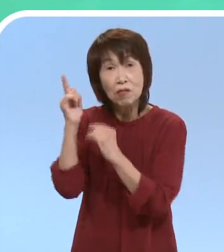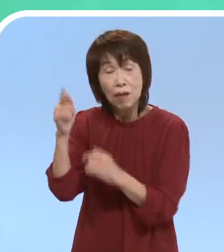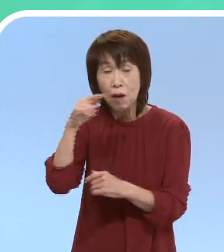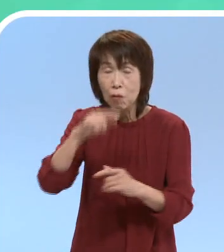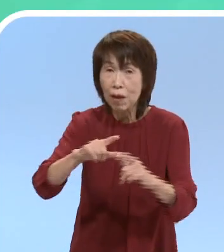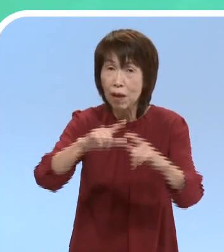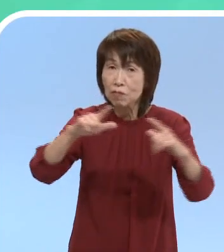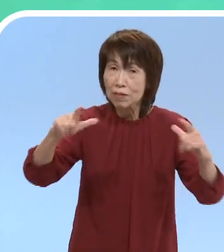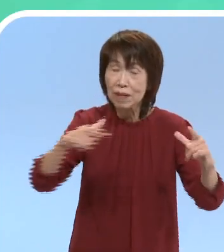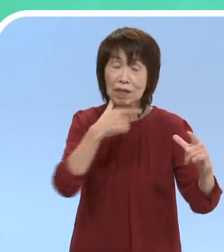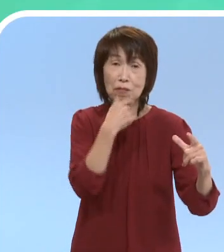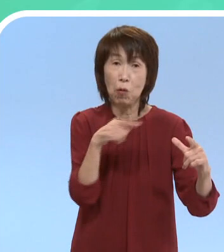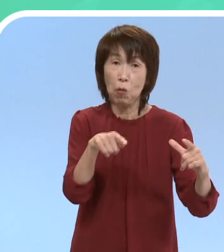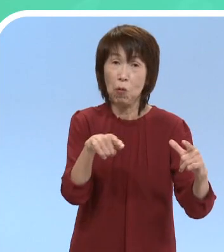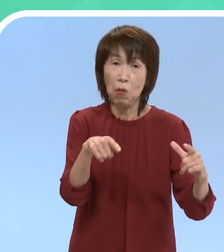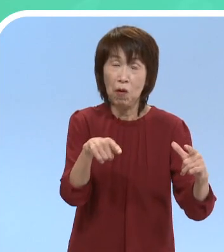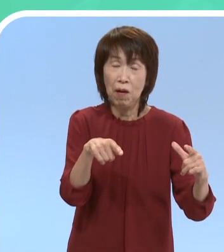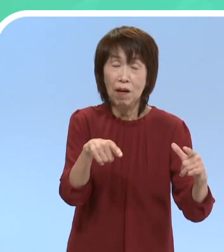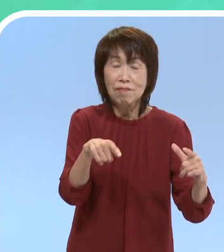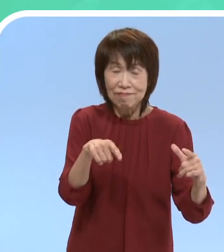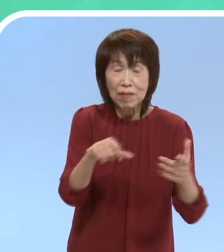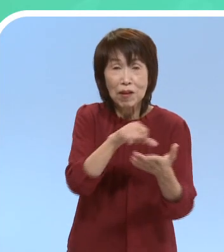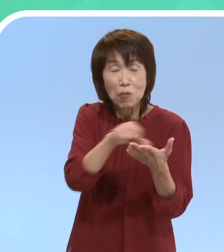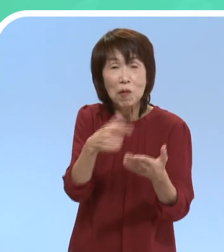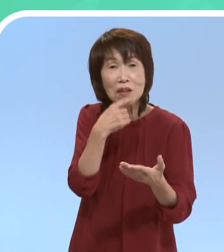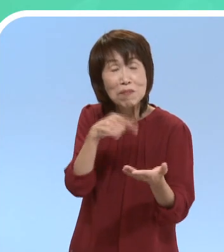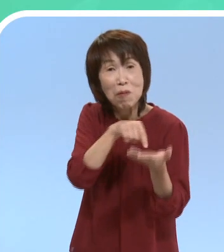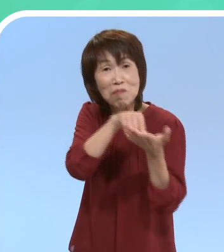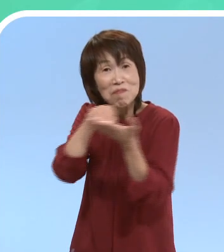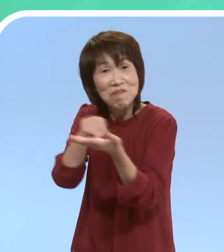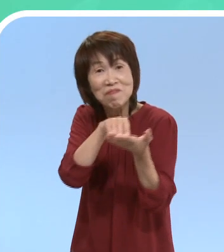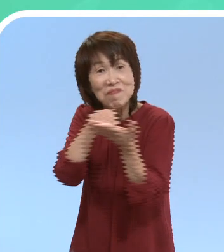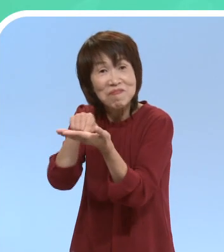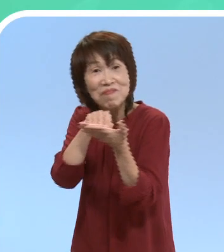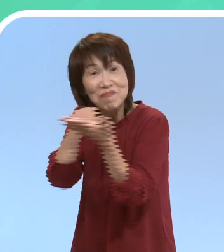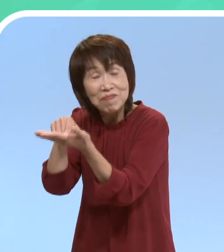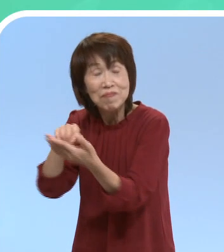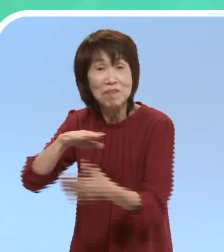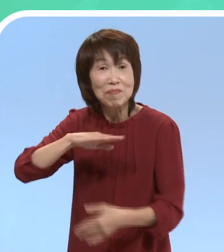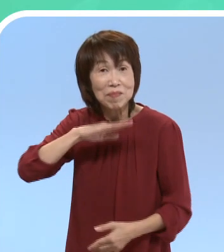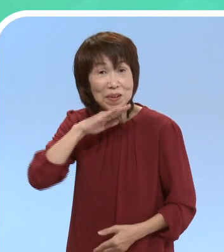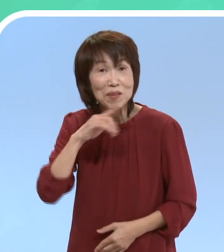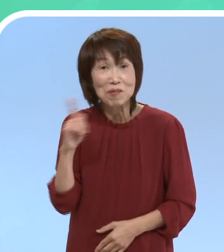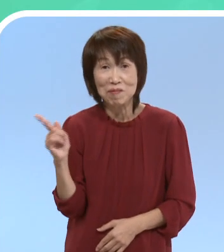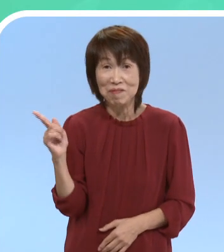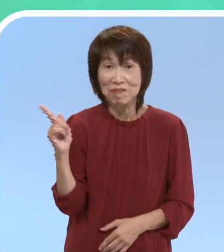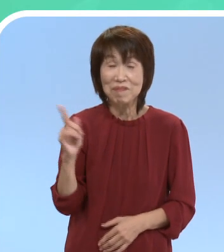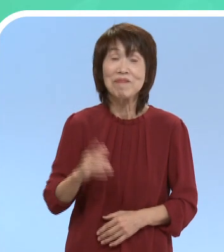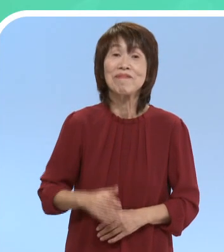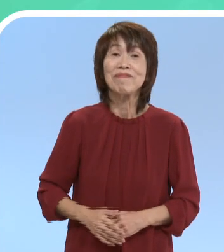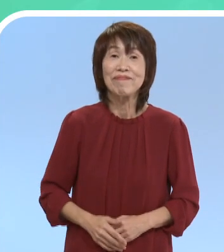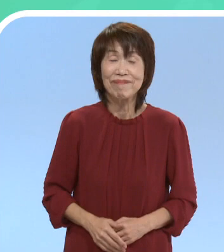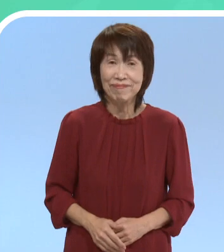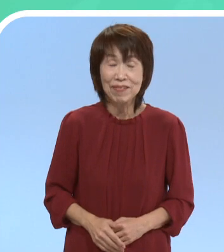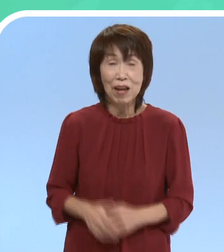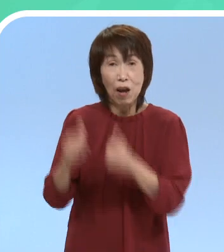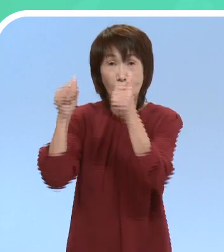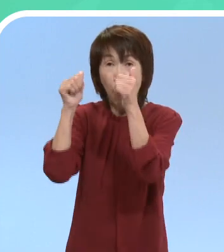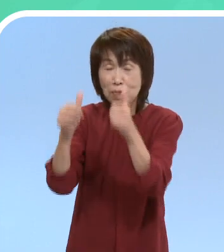また県ではこれからも地域の皆さんと一緒にフィーパビを増やしていこうと体験プログラムを募集中です。